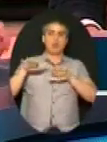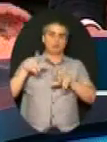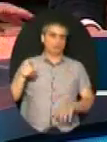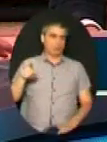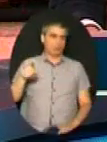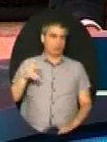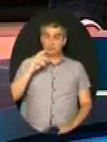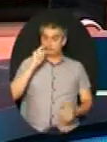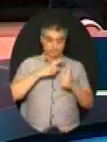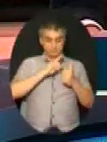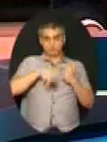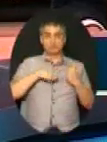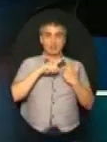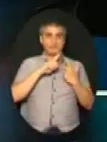הממשלה.